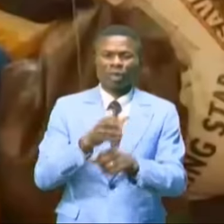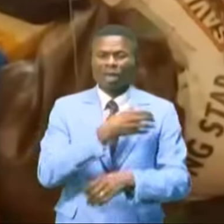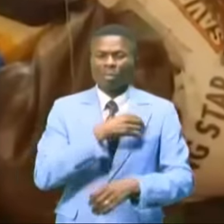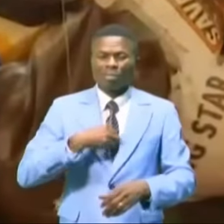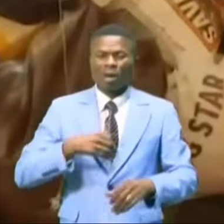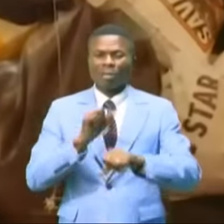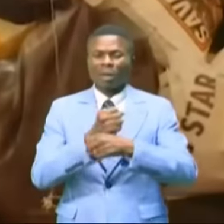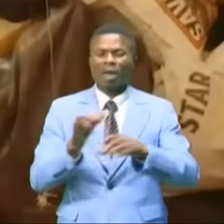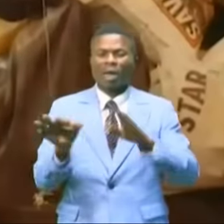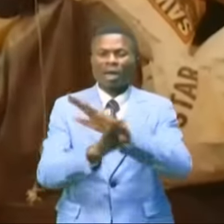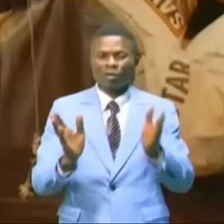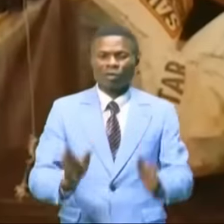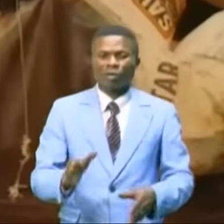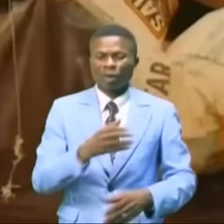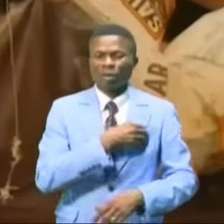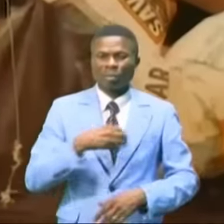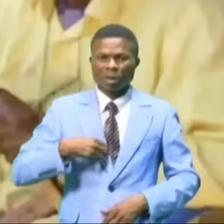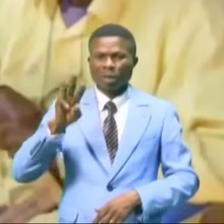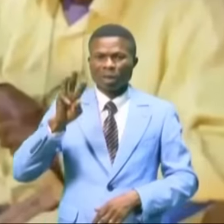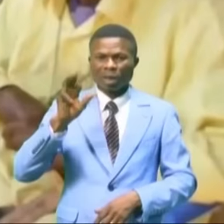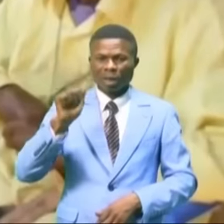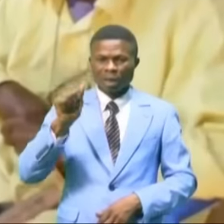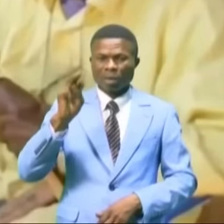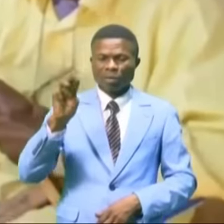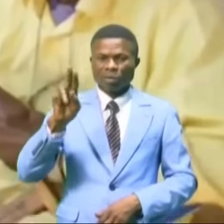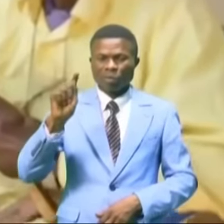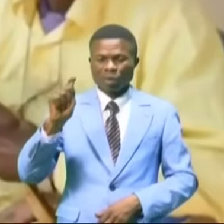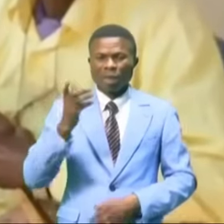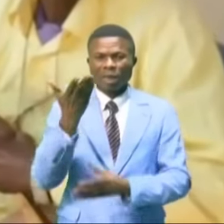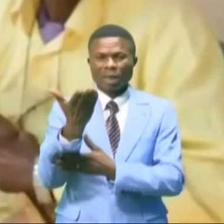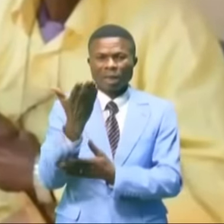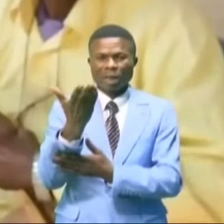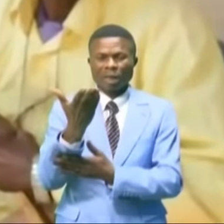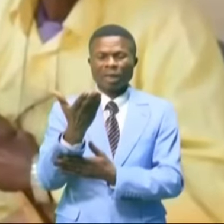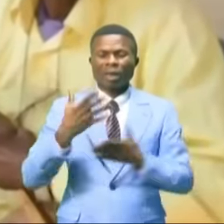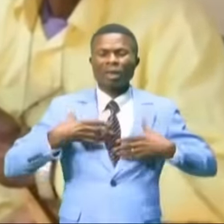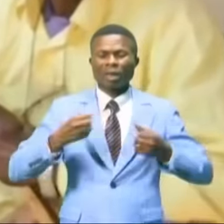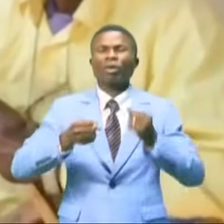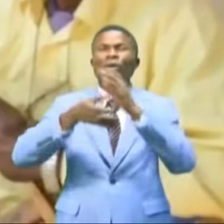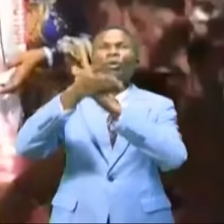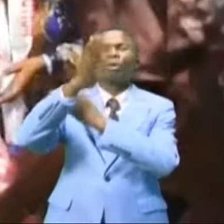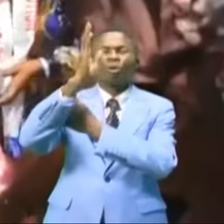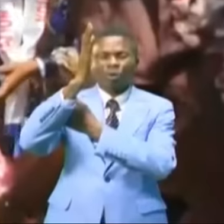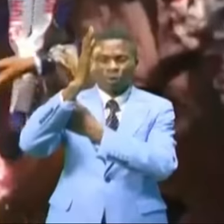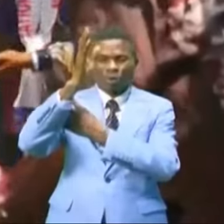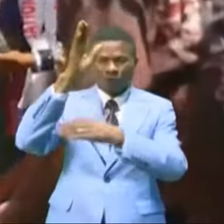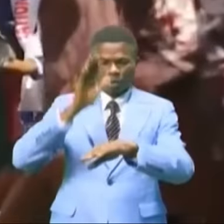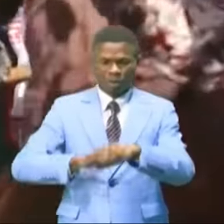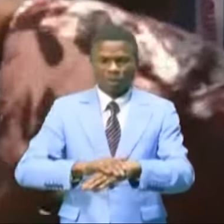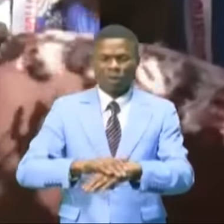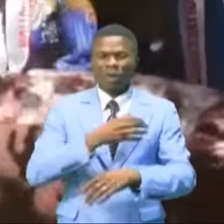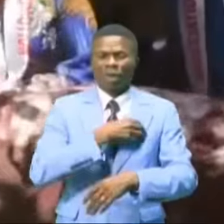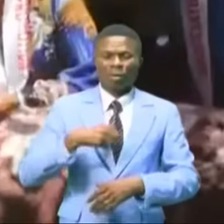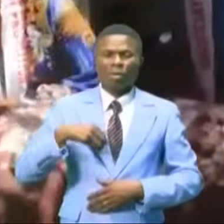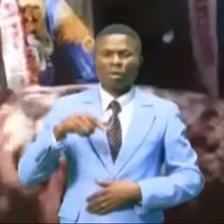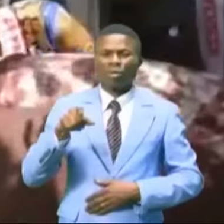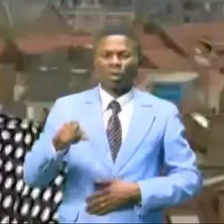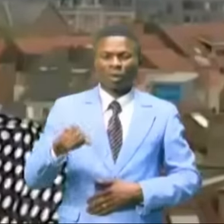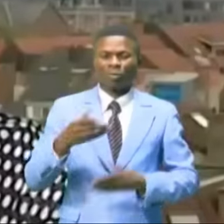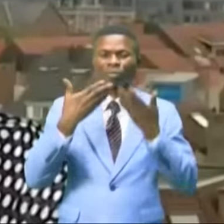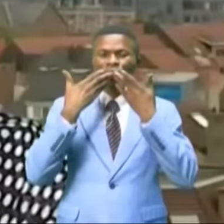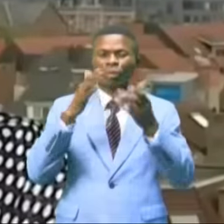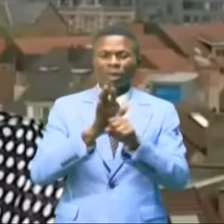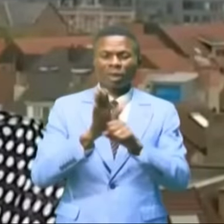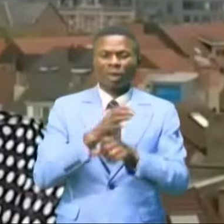cette structure, Marthe Kassalou Tshisekedi, tout en implorant que la grâce divine se déverse sur elle. Remercions